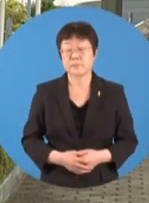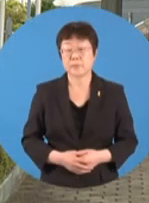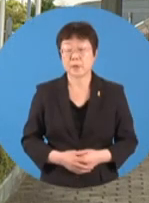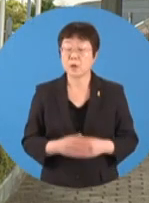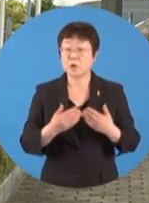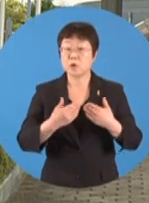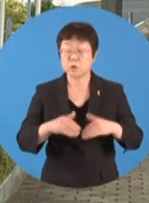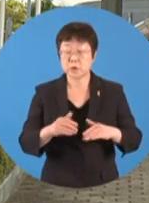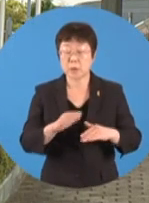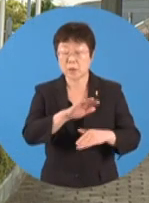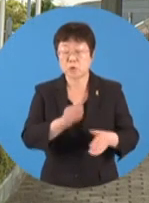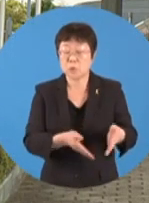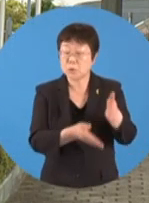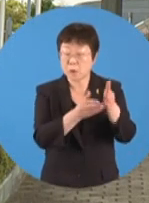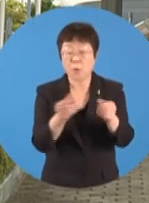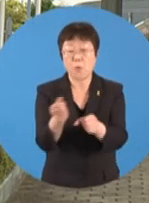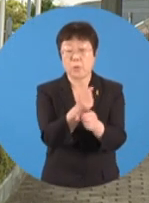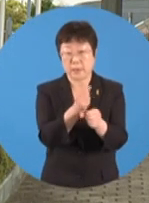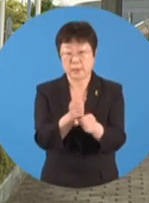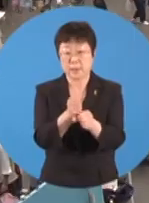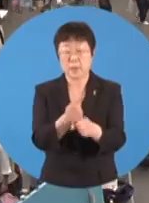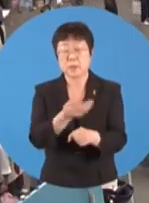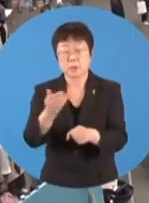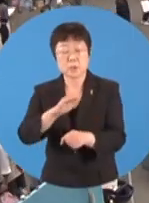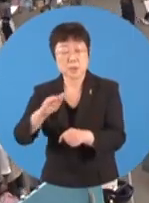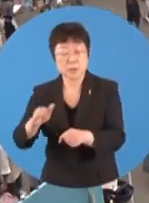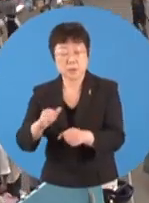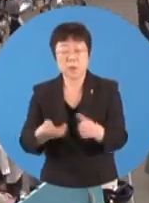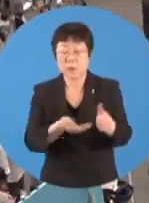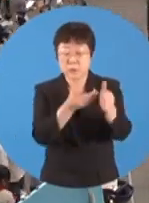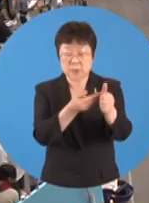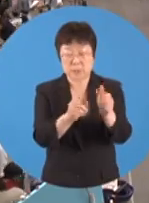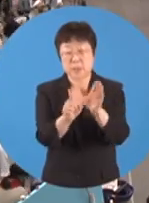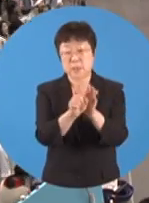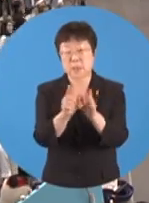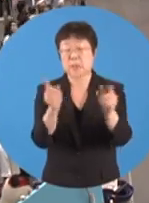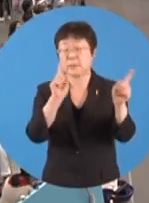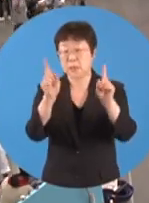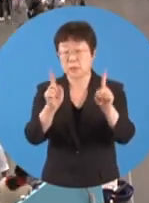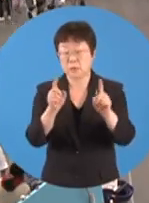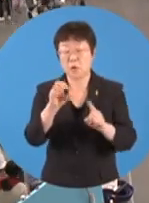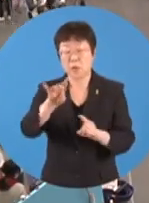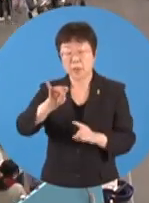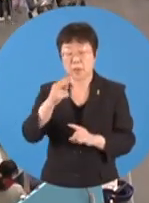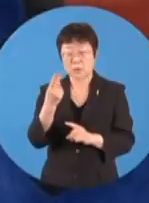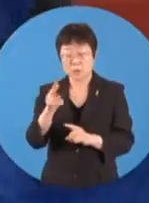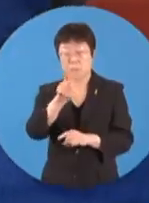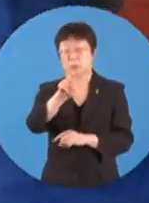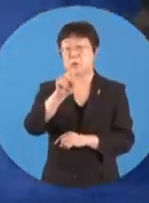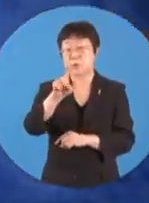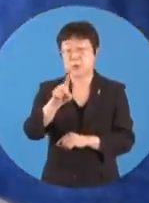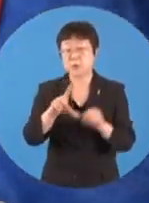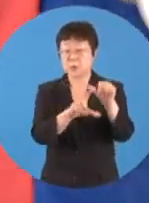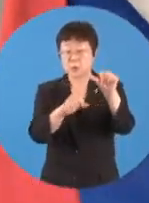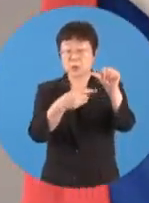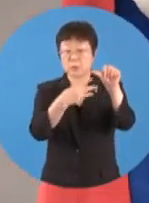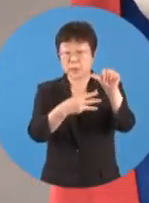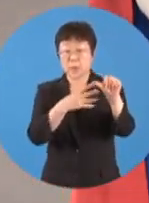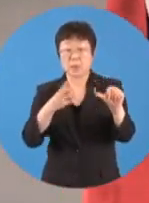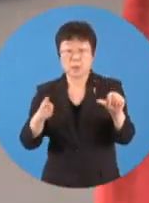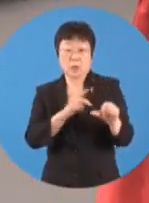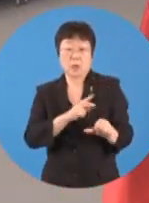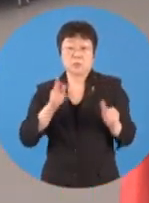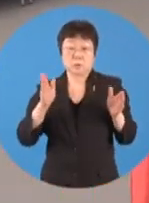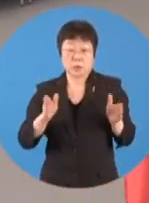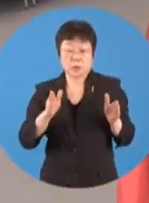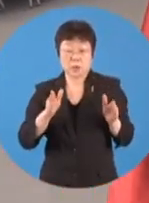出産や子育てを応援する次世代育成支援イベントおぎゃっと21が5月3日と4日の2